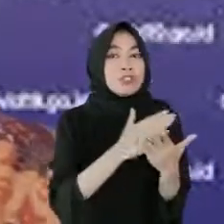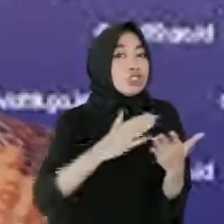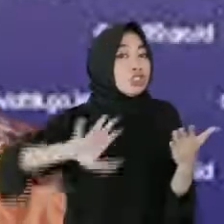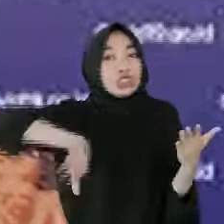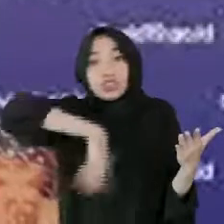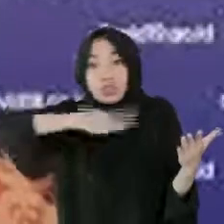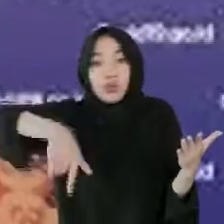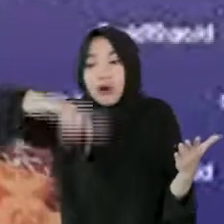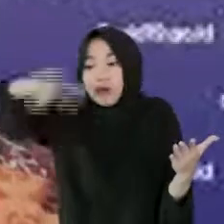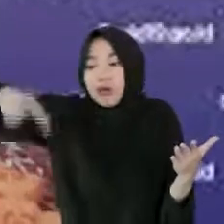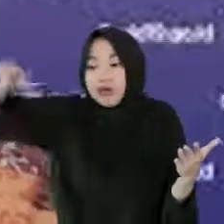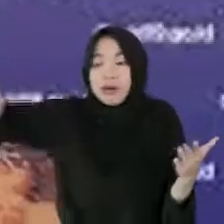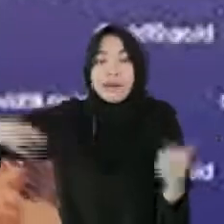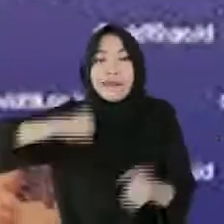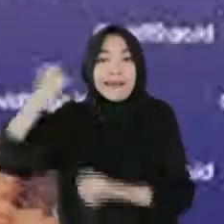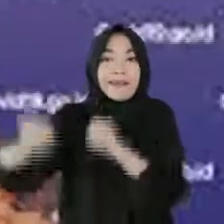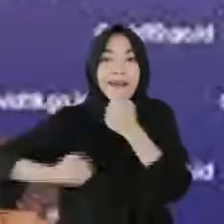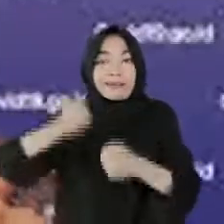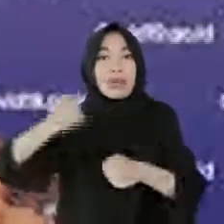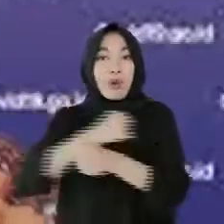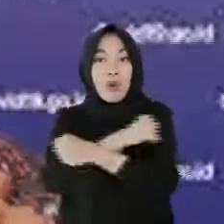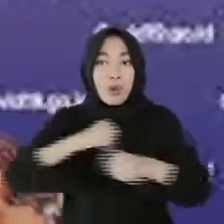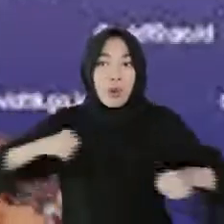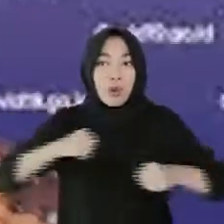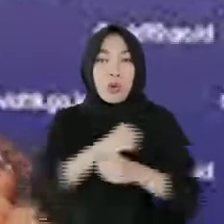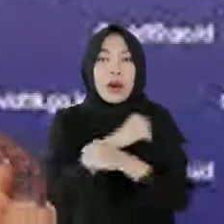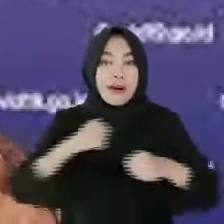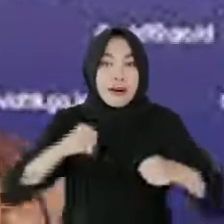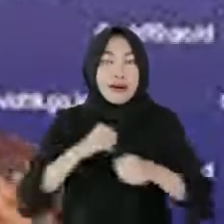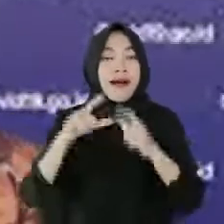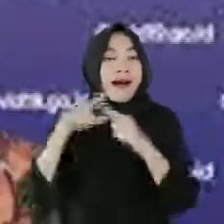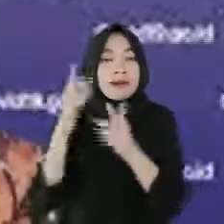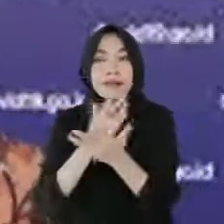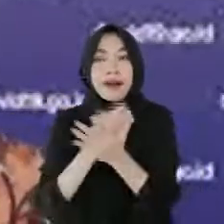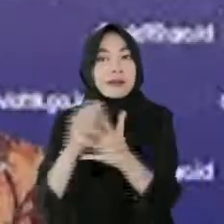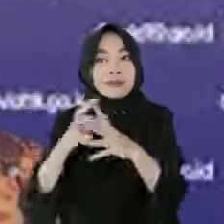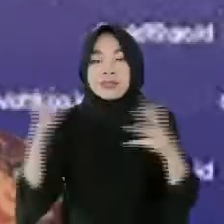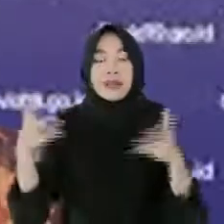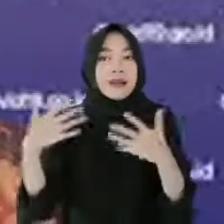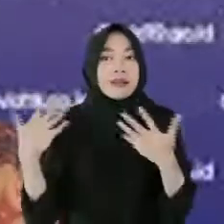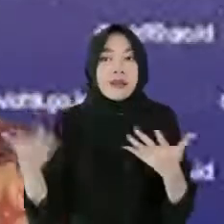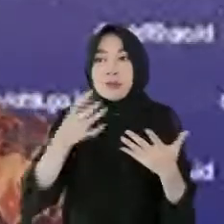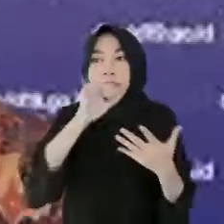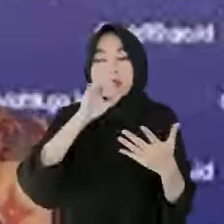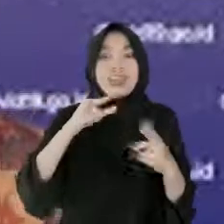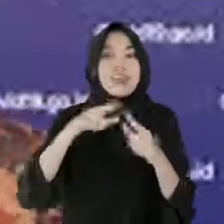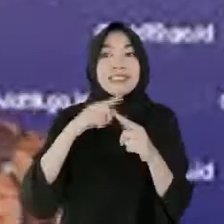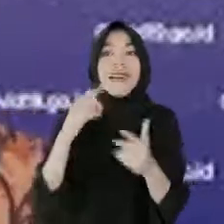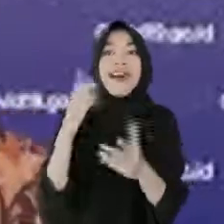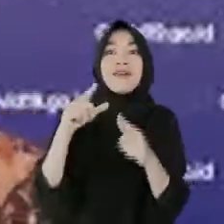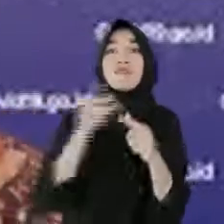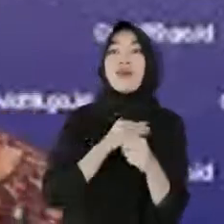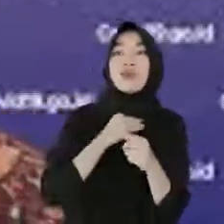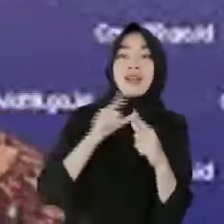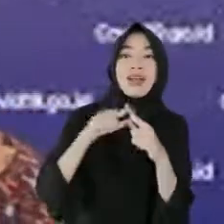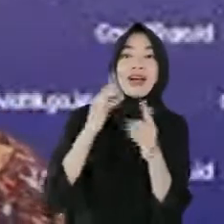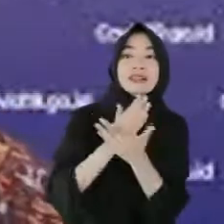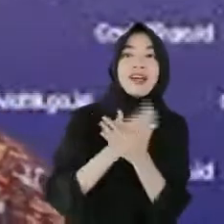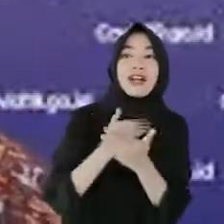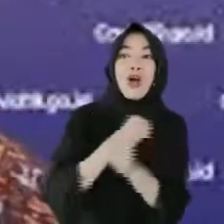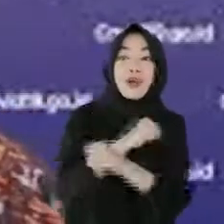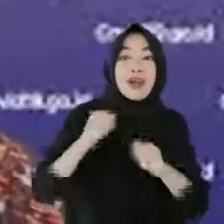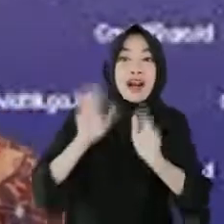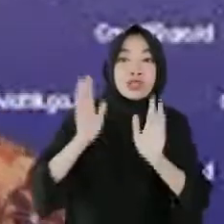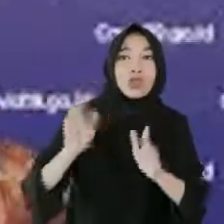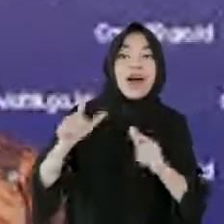berbagai macam kegiatan penyelenggaraan Hai event ya saya enggak bicara soal olahraga saja lo ya tetapi berbagai